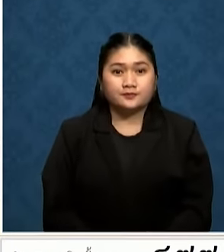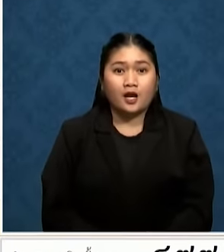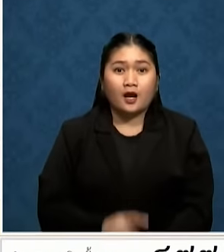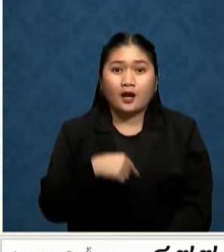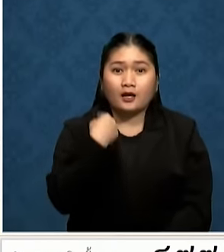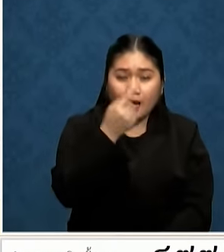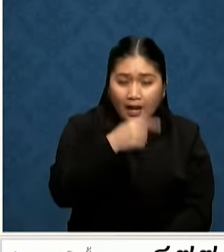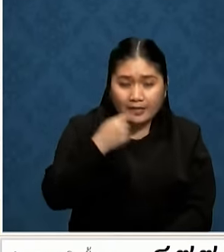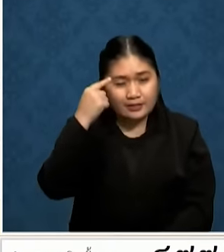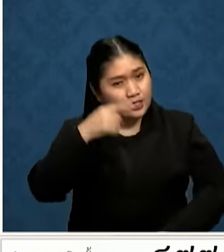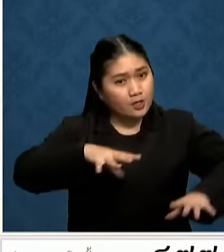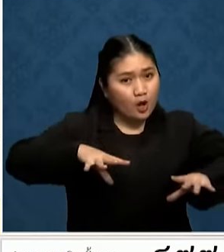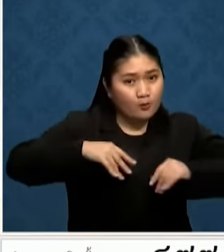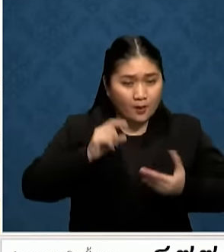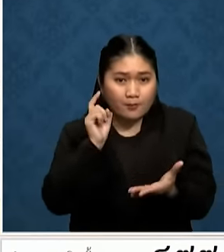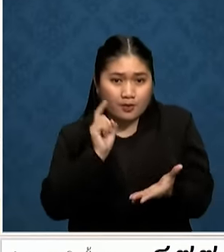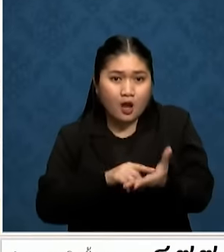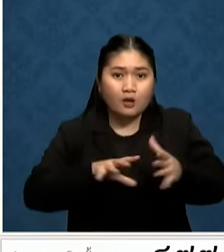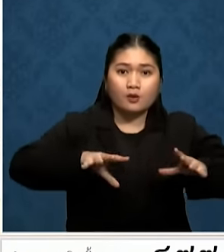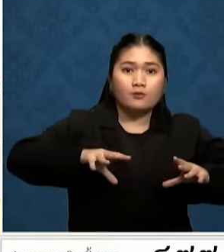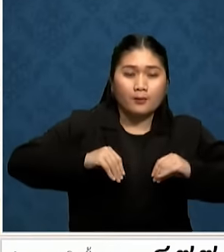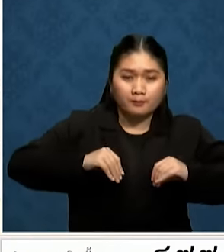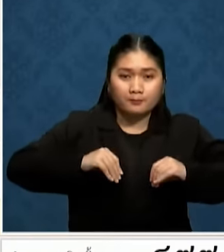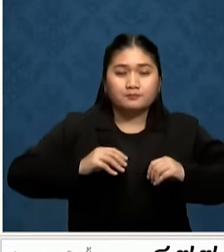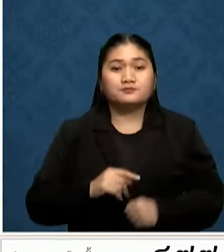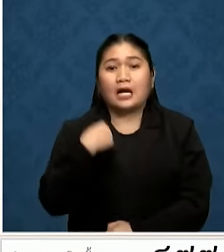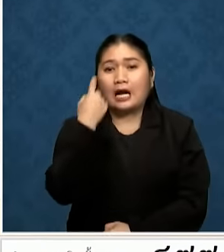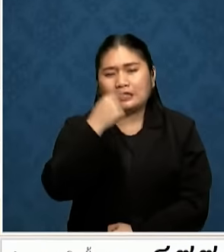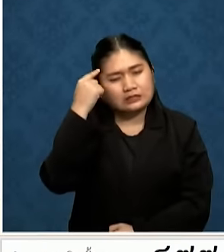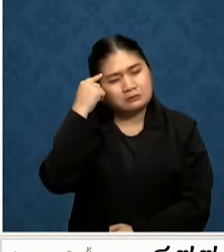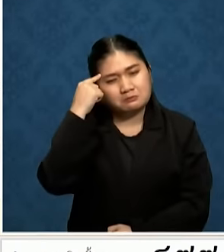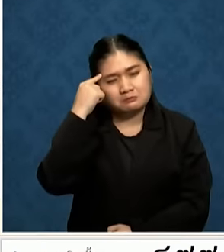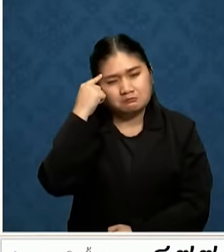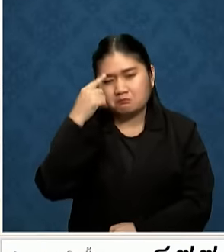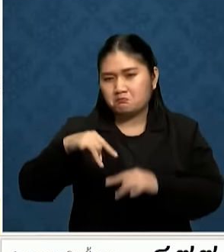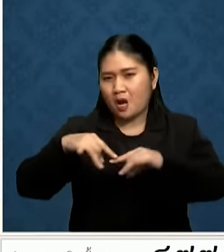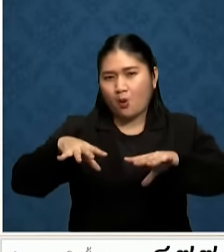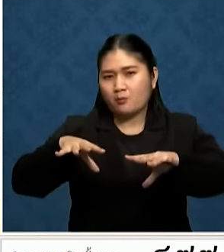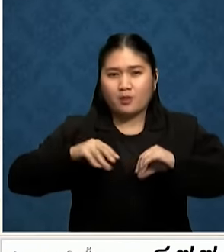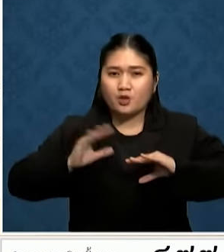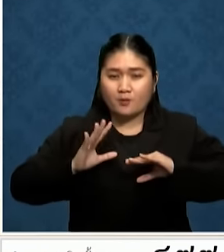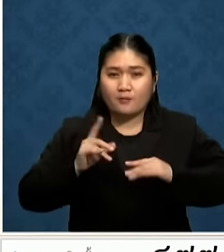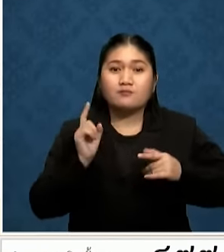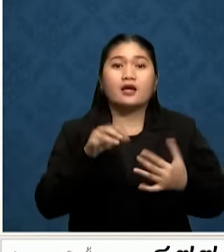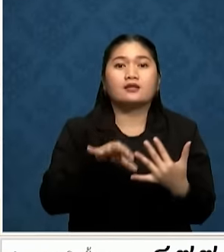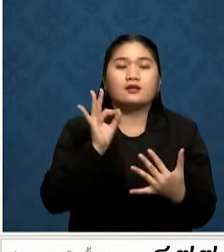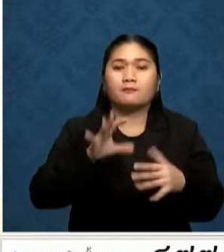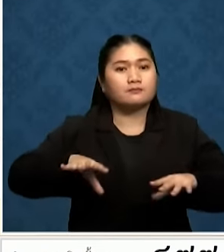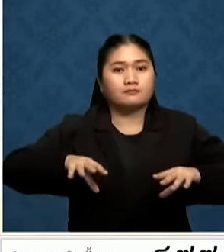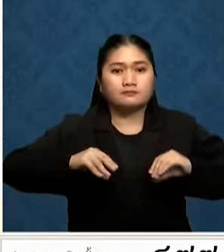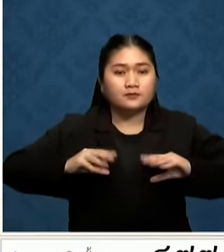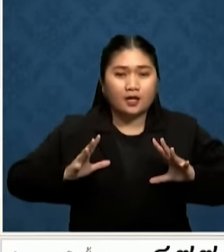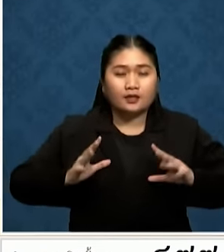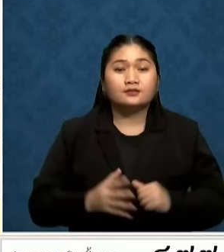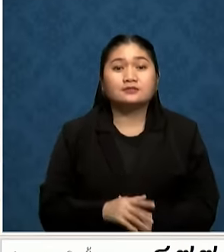ผู้ได้เหควรรับหักการปลดกดป่มเห็นด้วยผู้ได้เหนว่าไม่ควรรับหกการปลดกดปุมไม่เหนด้วย